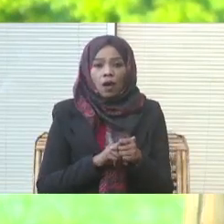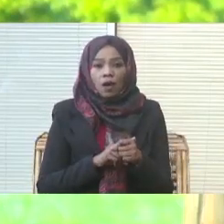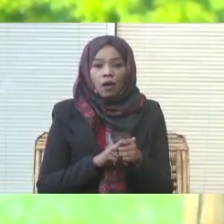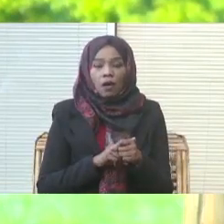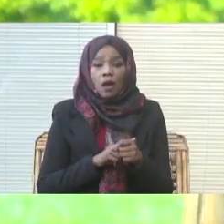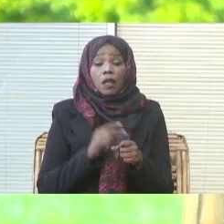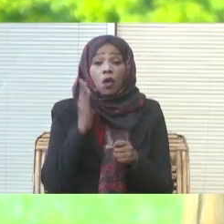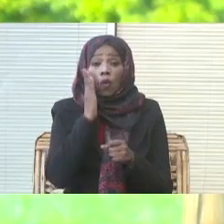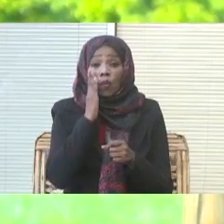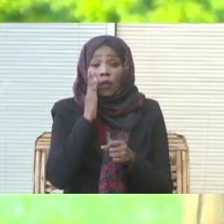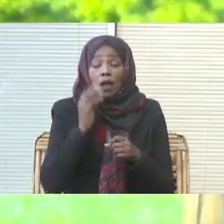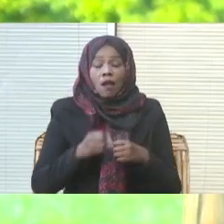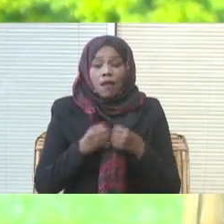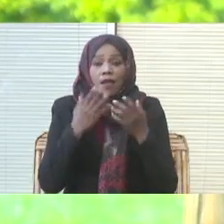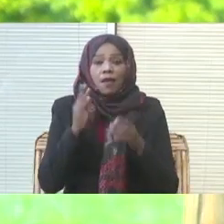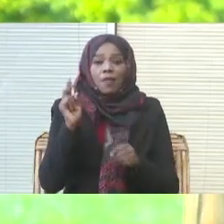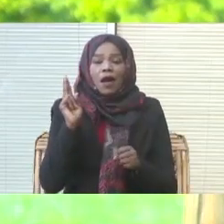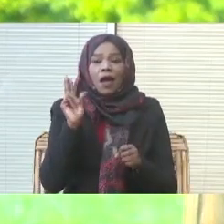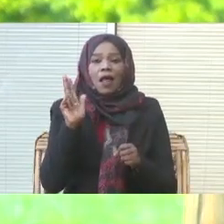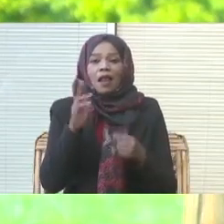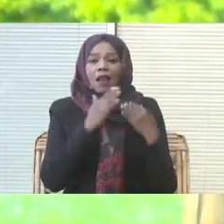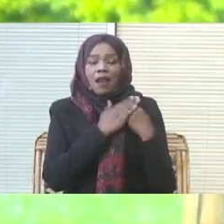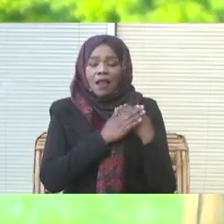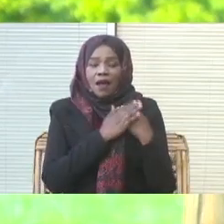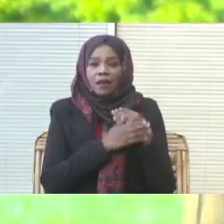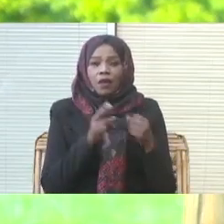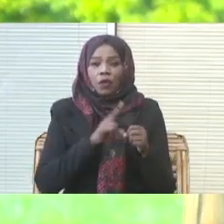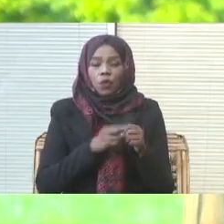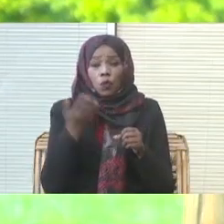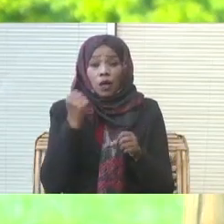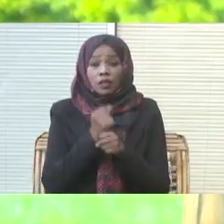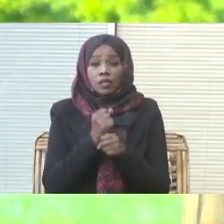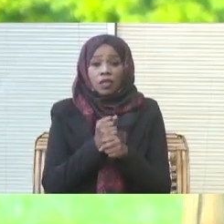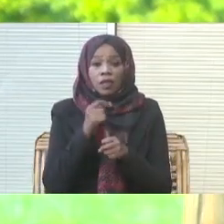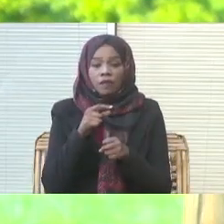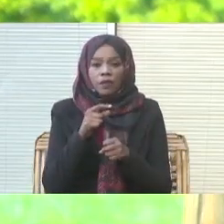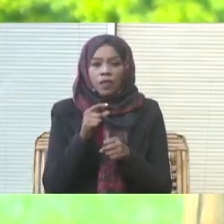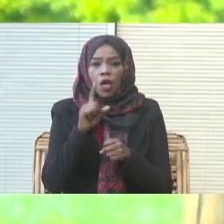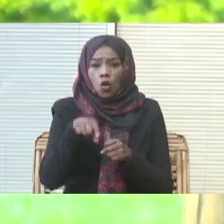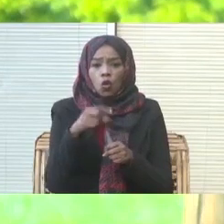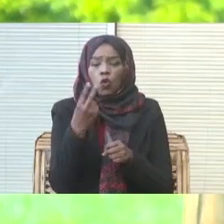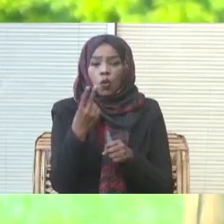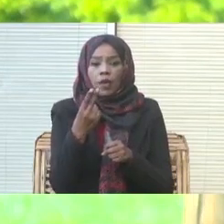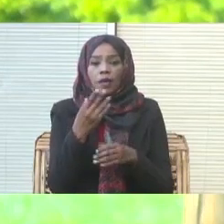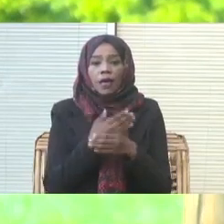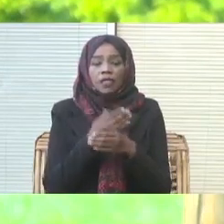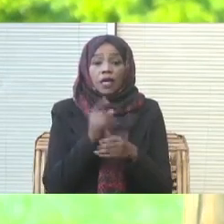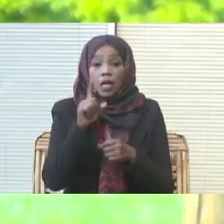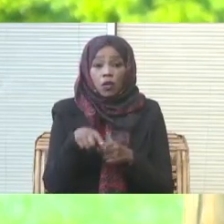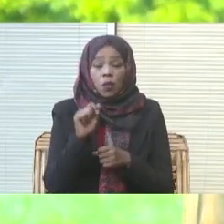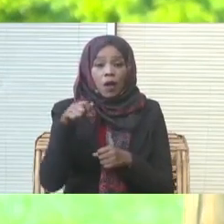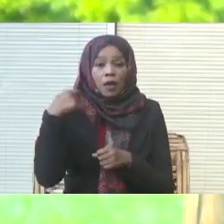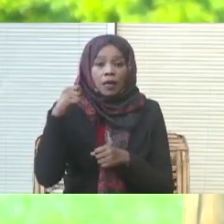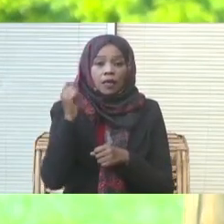أمي أنا بقى الحنان أيوة الفنان هنا أحمد أمين، برضو كان اشتغلناها بس بظروف يومين لأنه كان اليوم